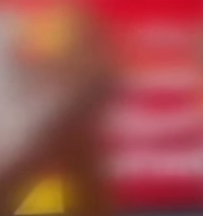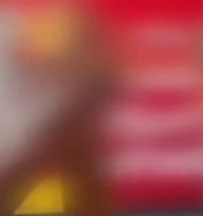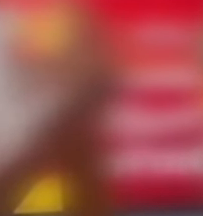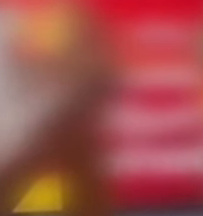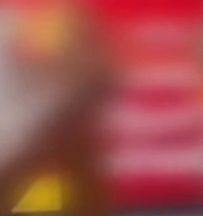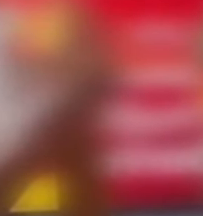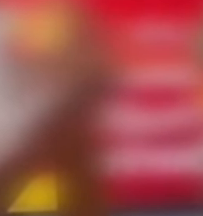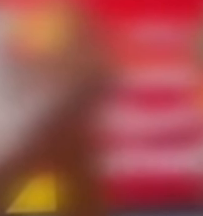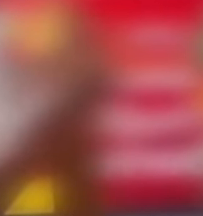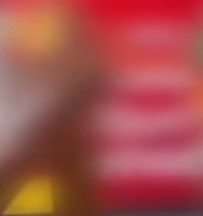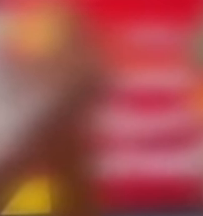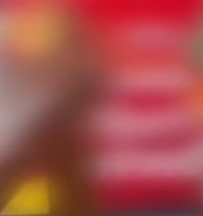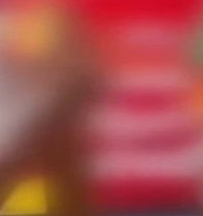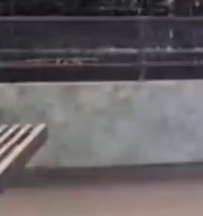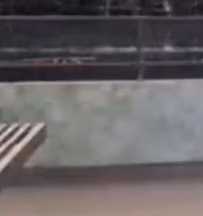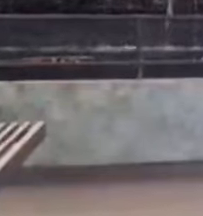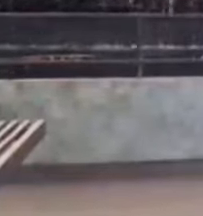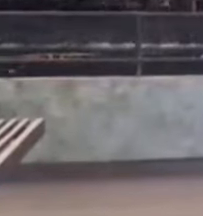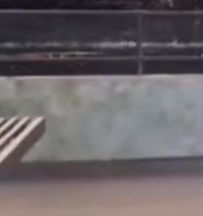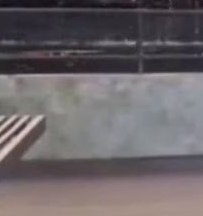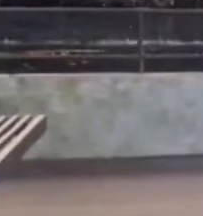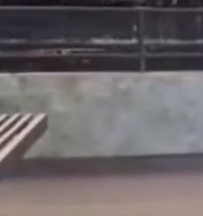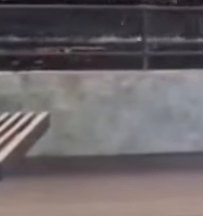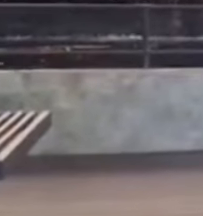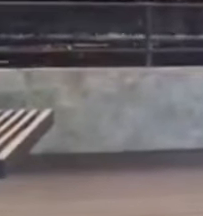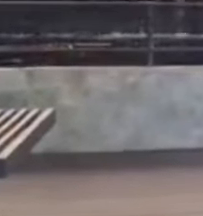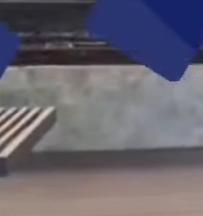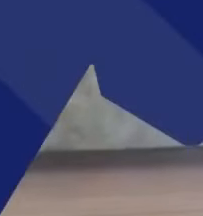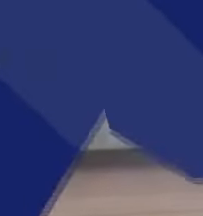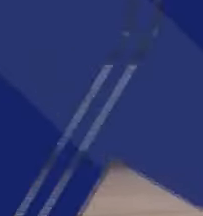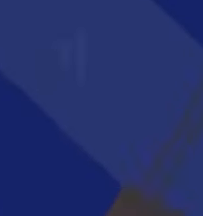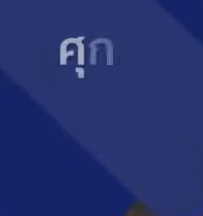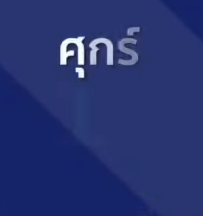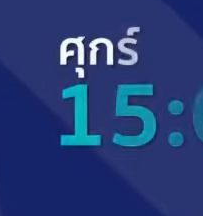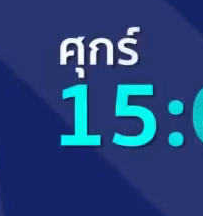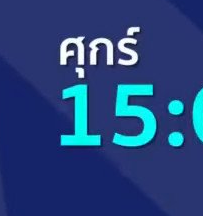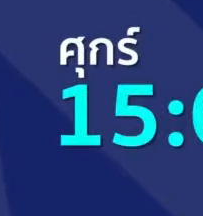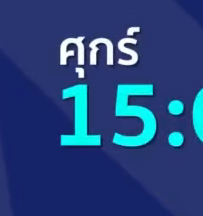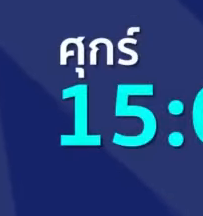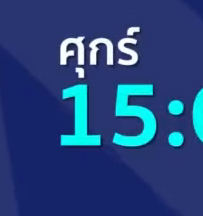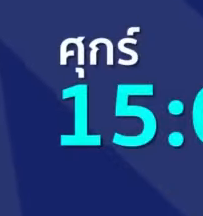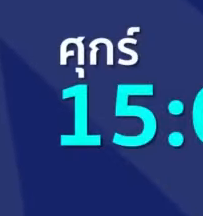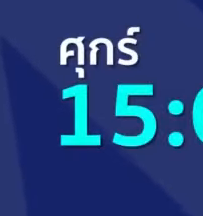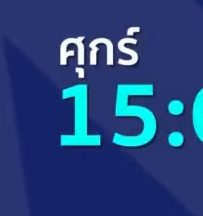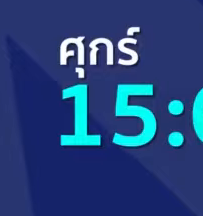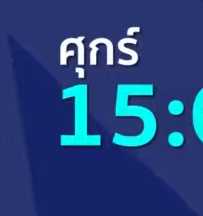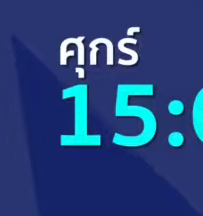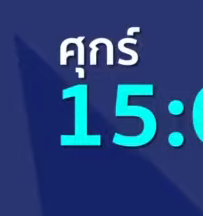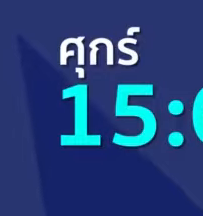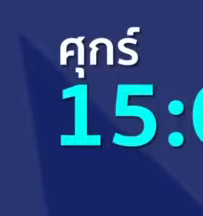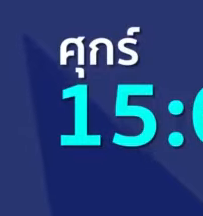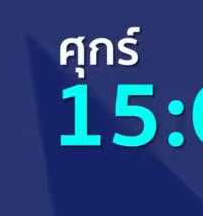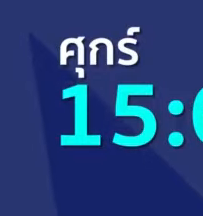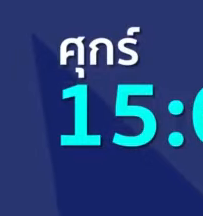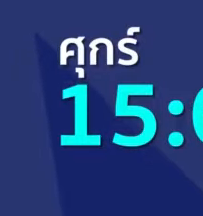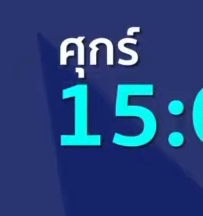ทหนุ่มใหญ่ทวงคืน 700,000 บาทหลังพบสาวที่คบจดทะเบียนสมรสแล้วไหนเนชั่นอาสาผู้พิการทางการได้ยินและมองเห็นส